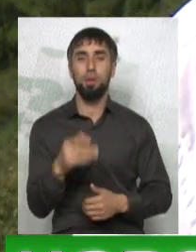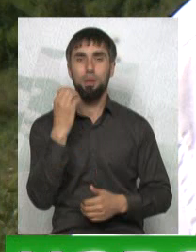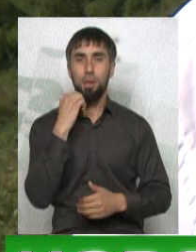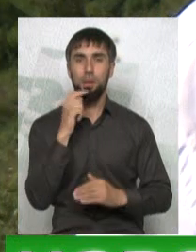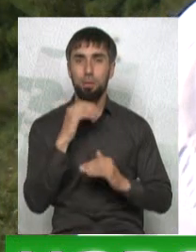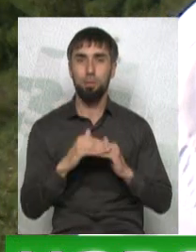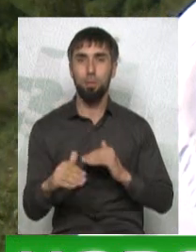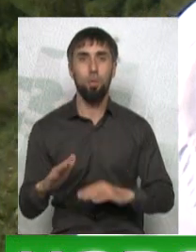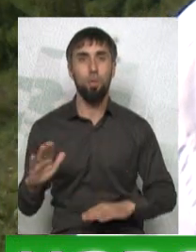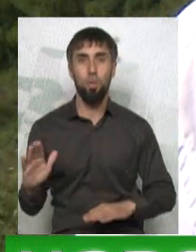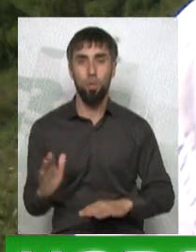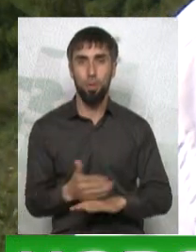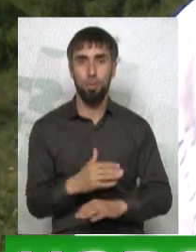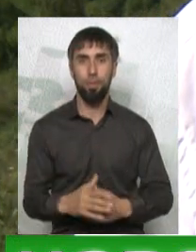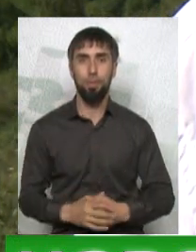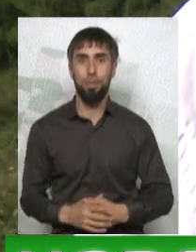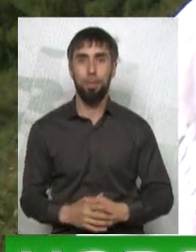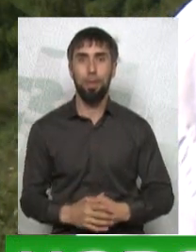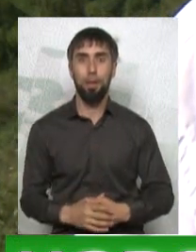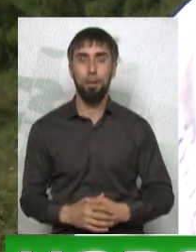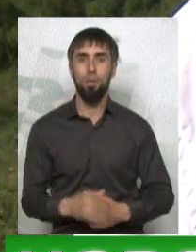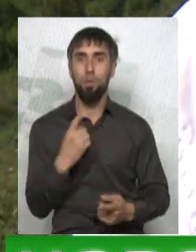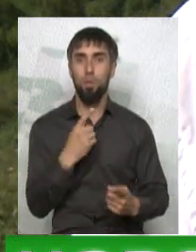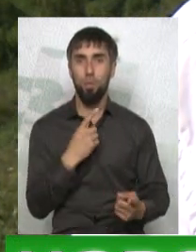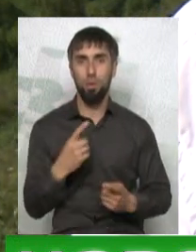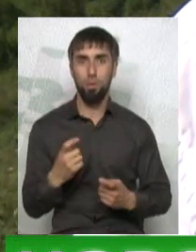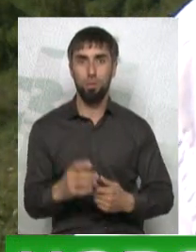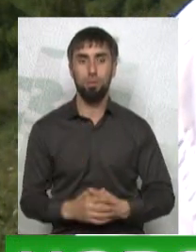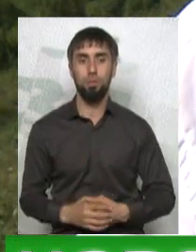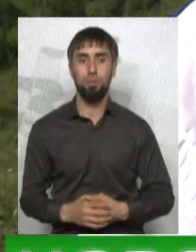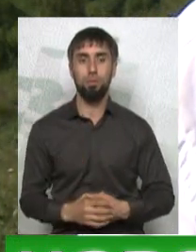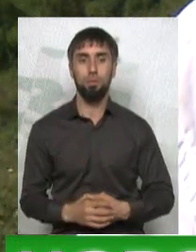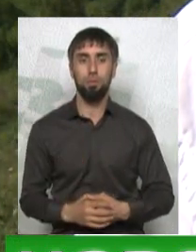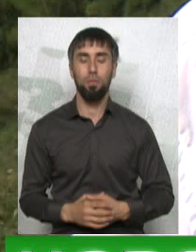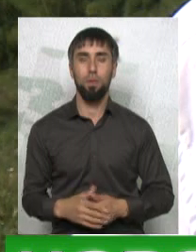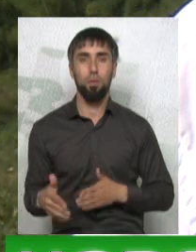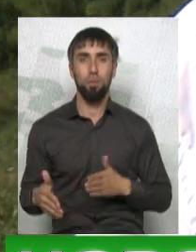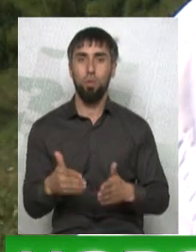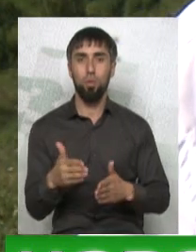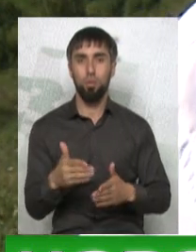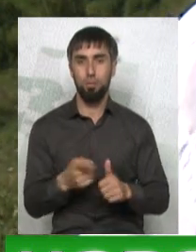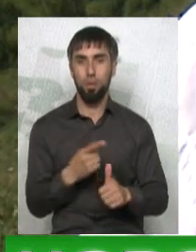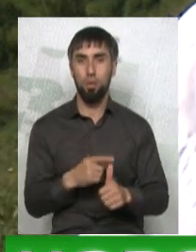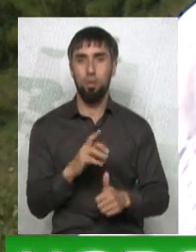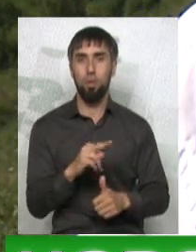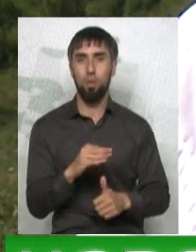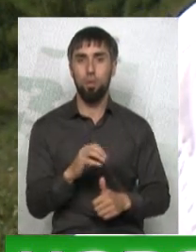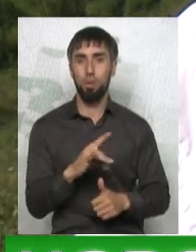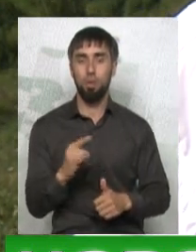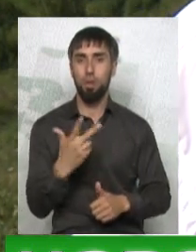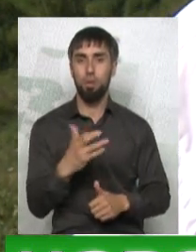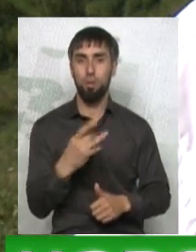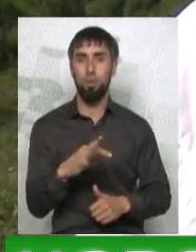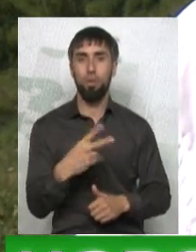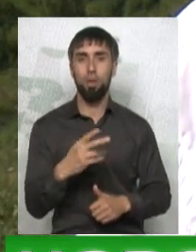старого асфальтобетонного покрытия, укрепление дорожной одежды из трех слоев по